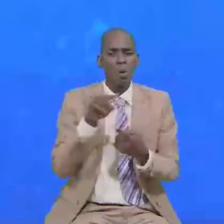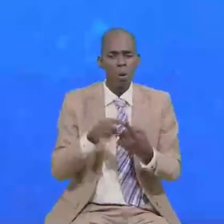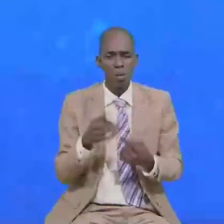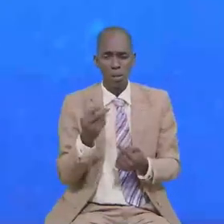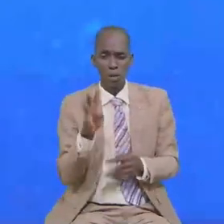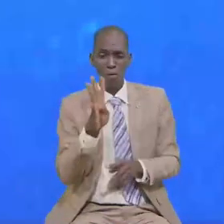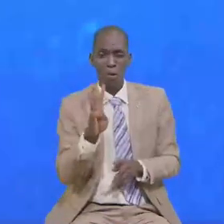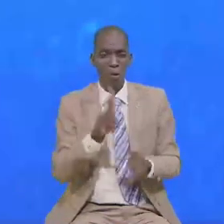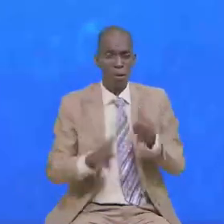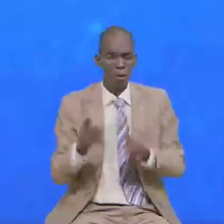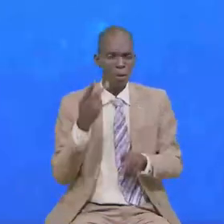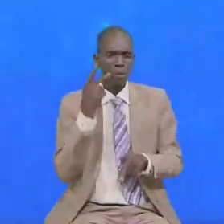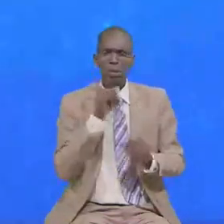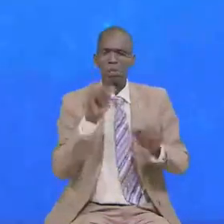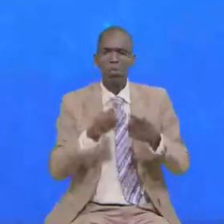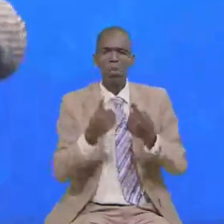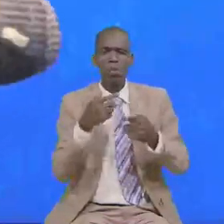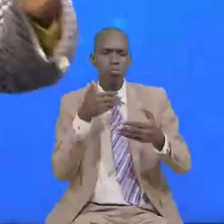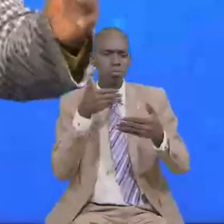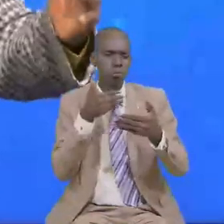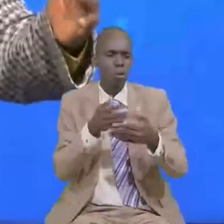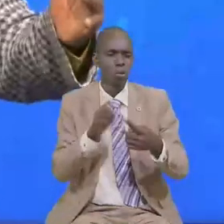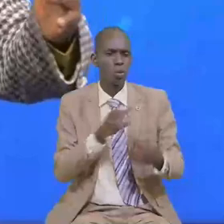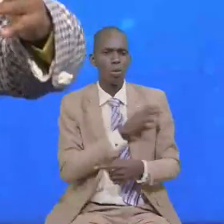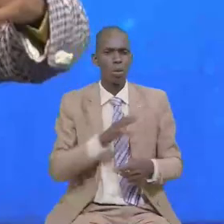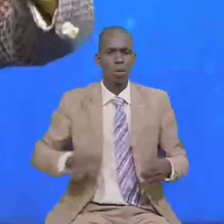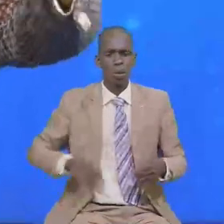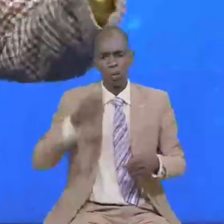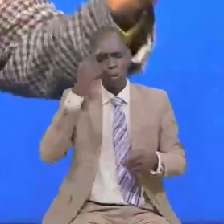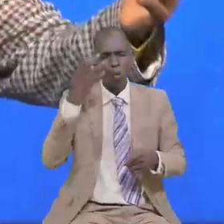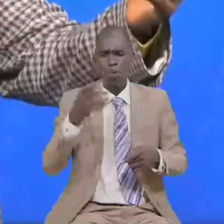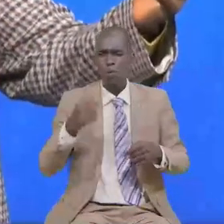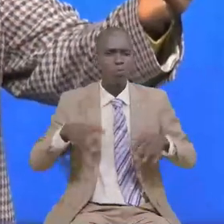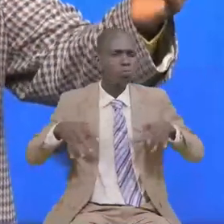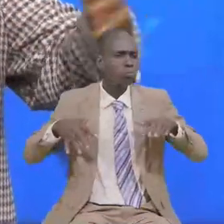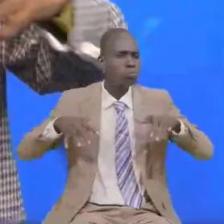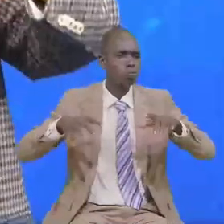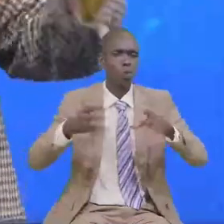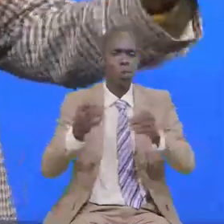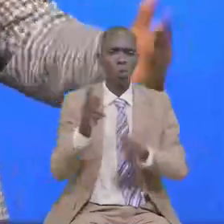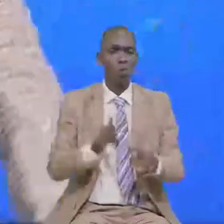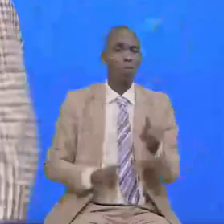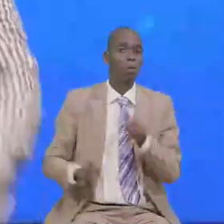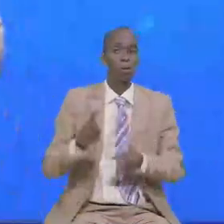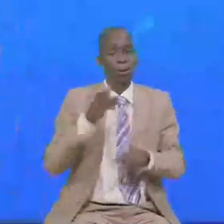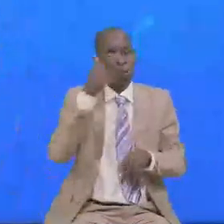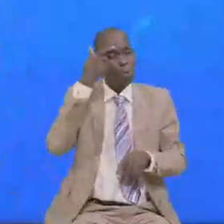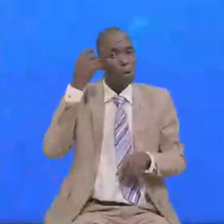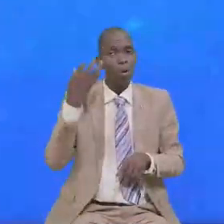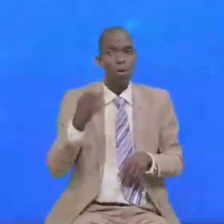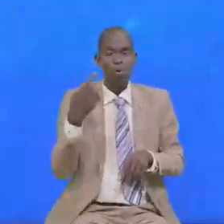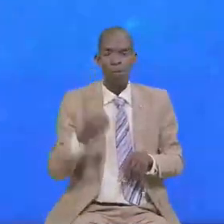Comme ils ne pouvaient l'aborder à cause de la foule, à cause de